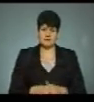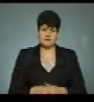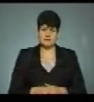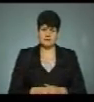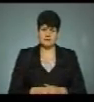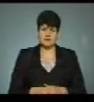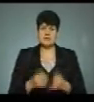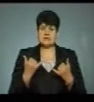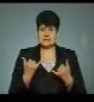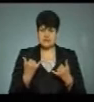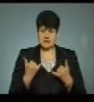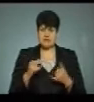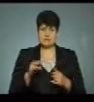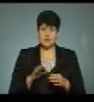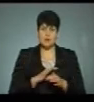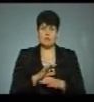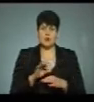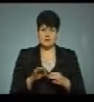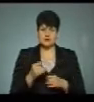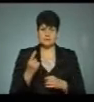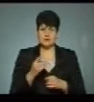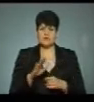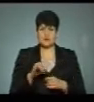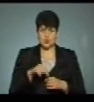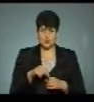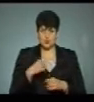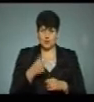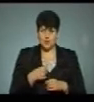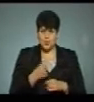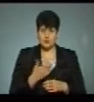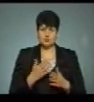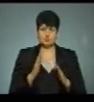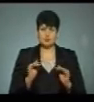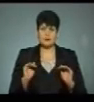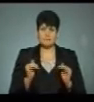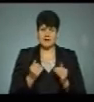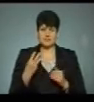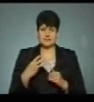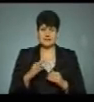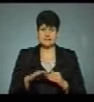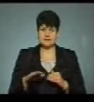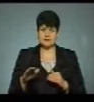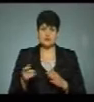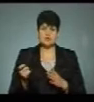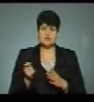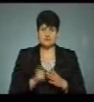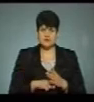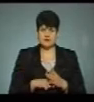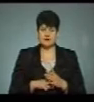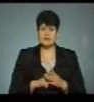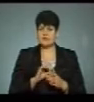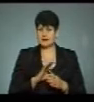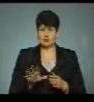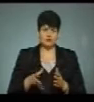по проєкті є, що з 1 вересня цього року, якщо буде менше 30 учнів, то закривають чи не будуть фінансувати